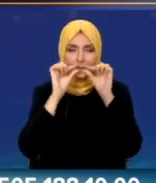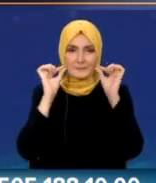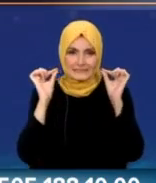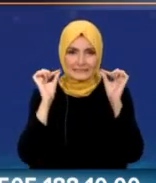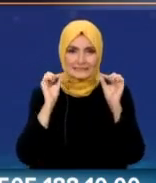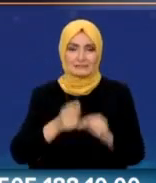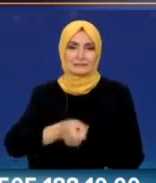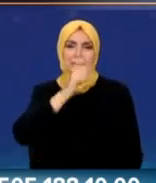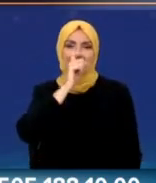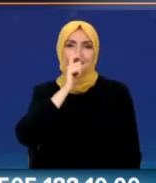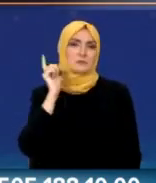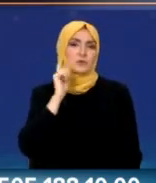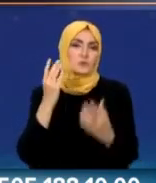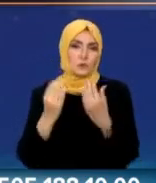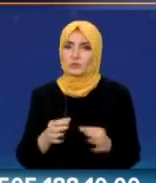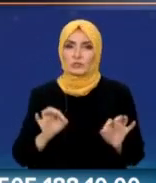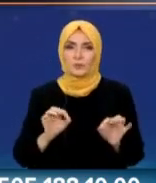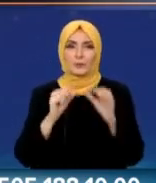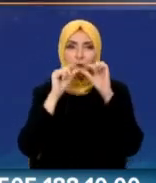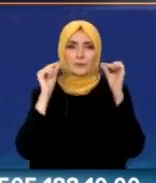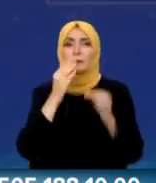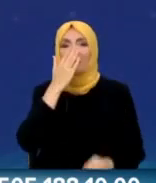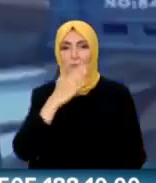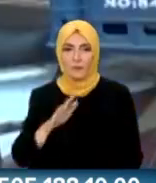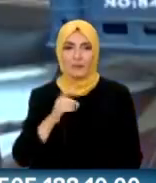ne bıyığı var ne de eskisi gibi ünlü.